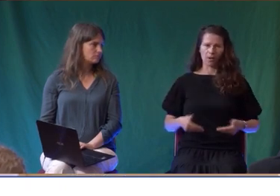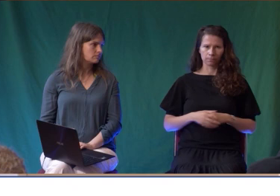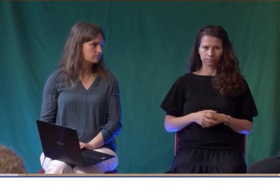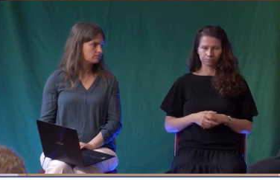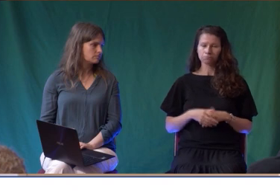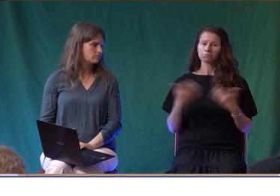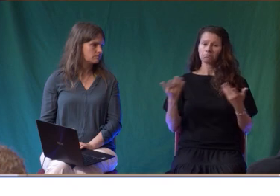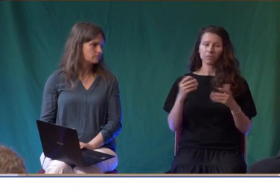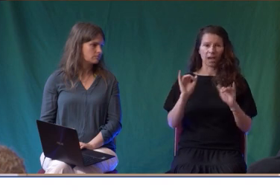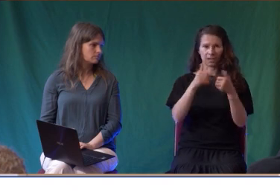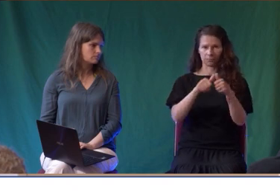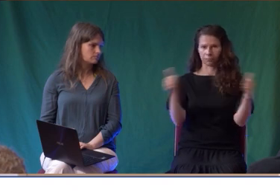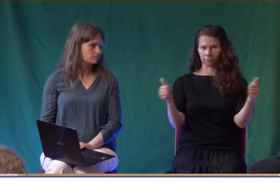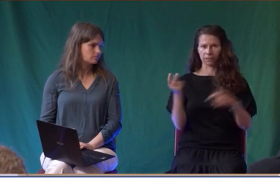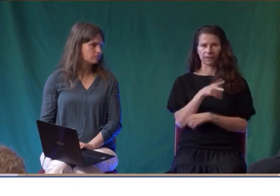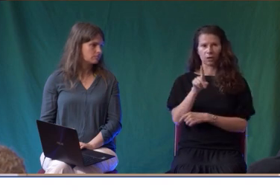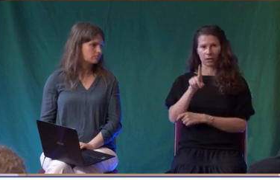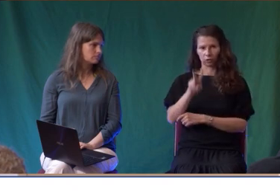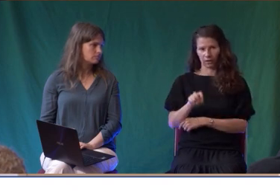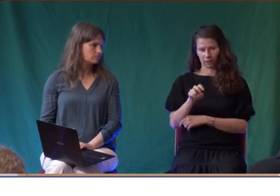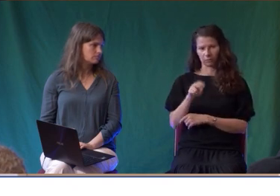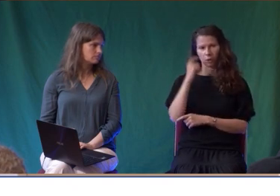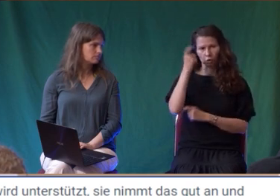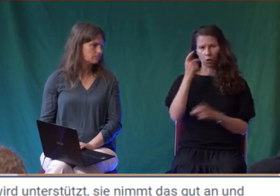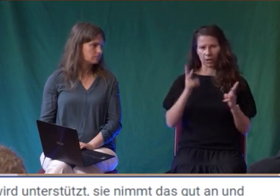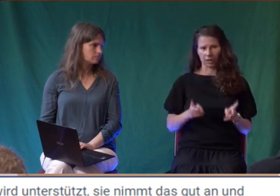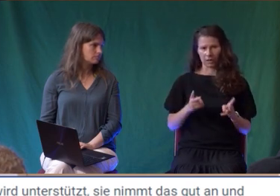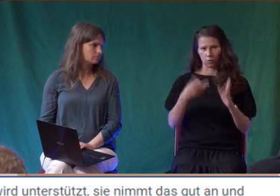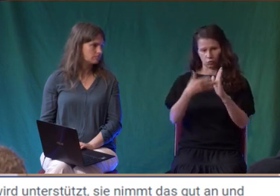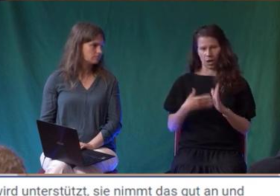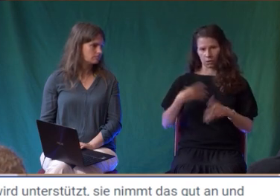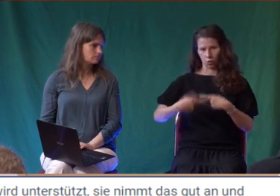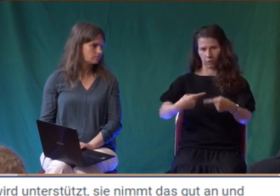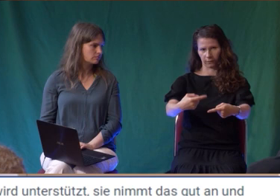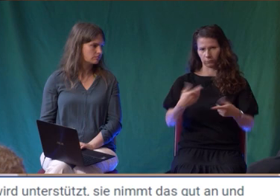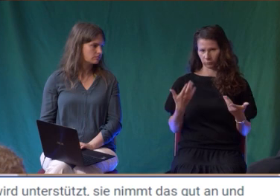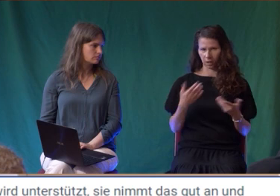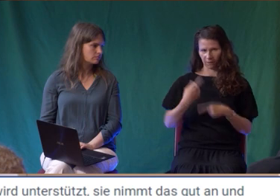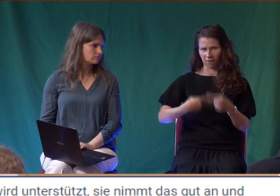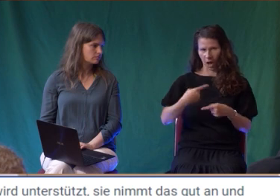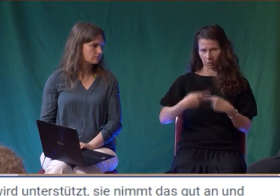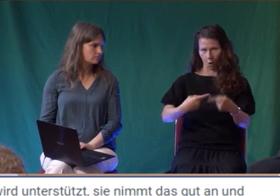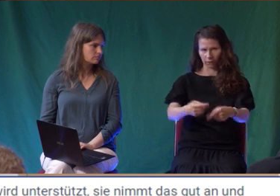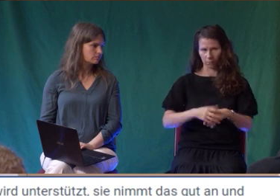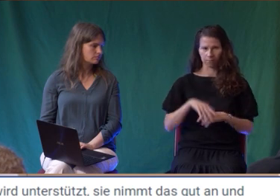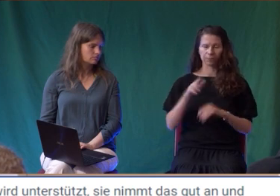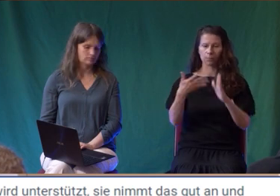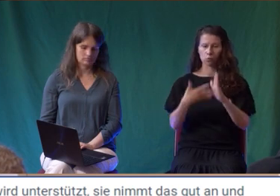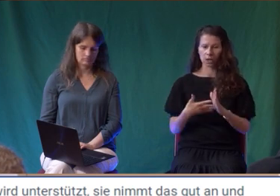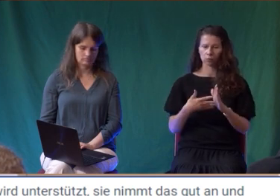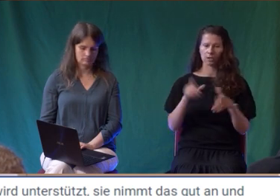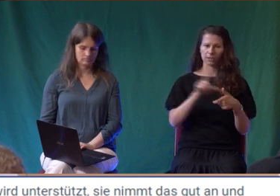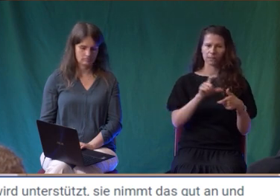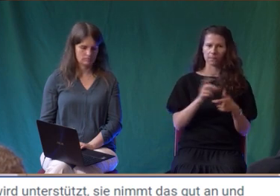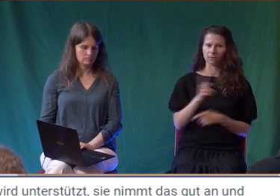seit 2021 liefen neue Sorgerechts Gutachten sogar bereits Verfahren die Begutachtung die von September